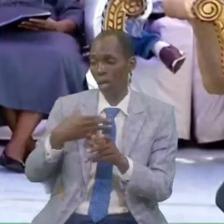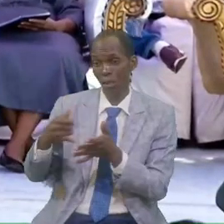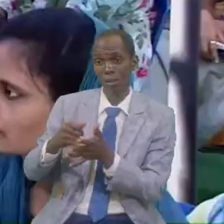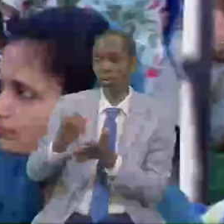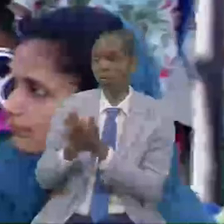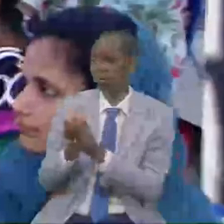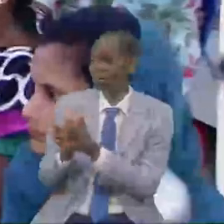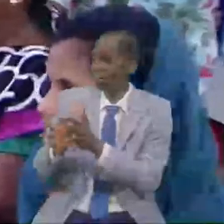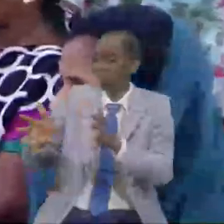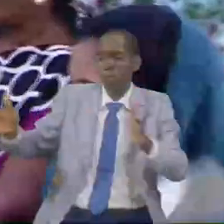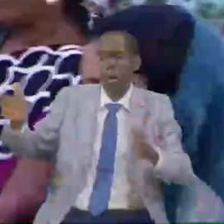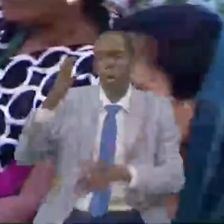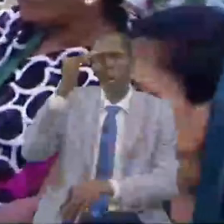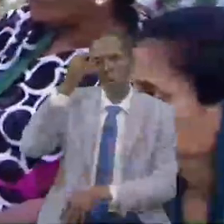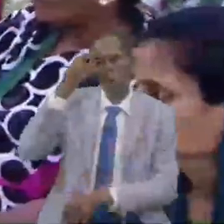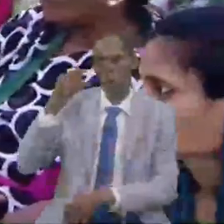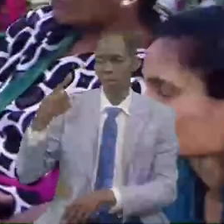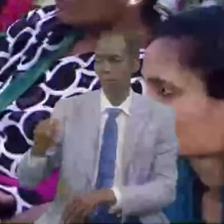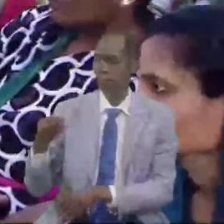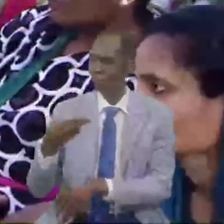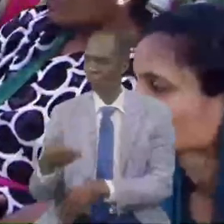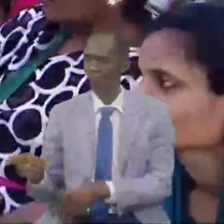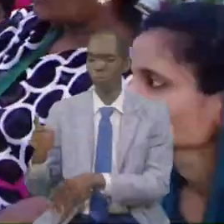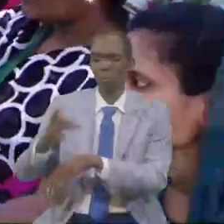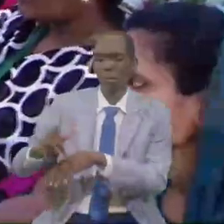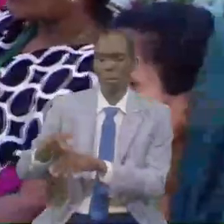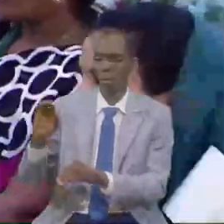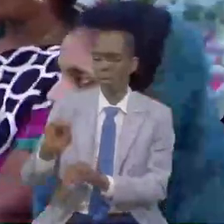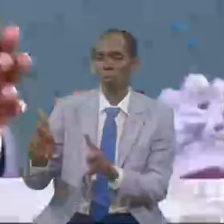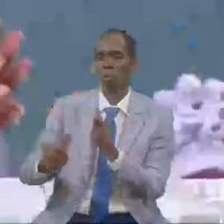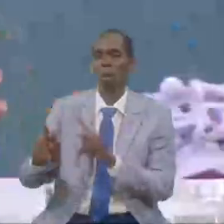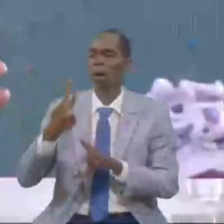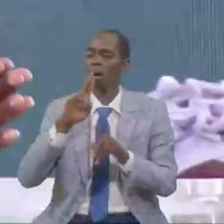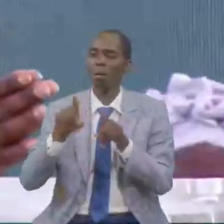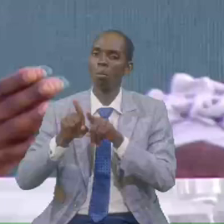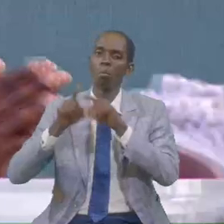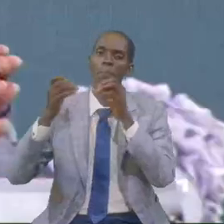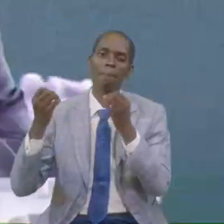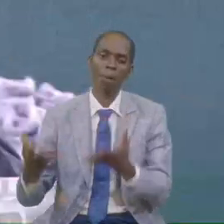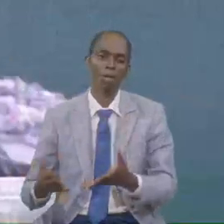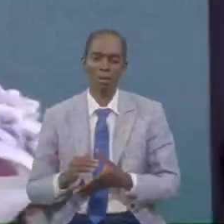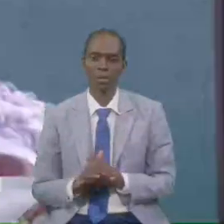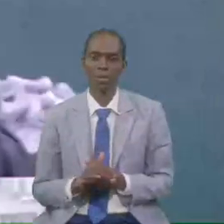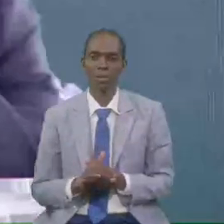Ils marchent sur ce chemin et tous le font. Et ce sont les zéros parce que les zéros sont nombreux.